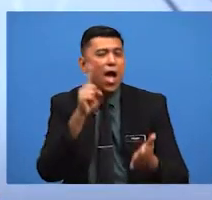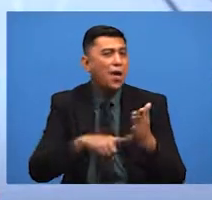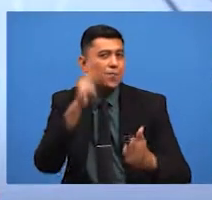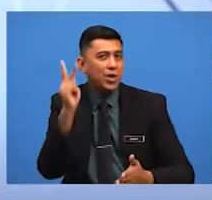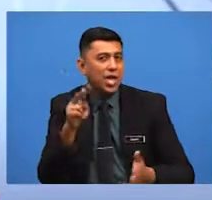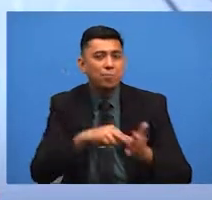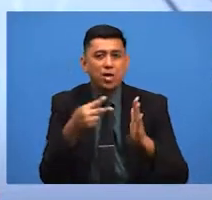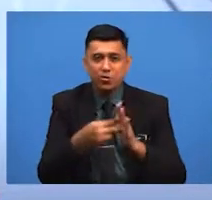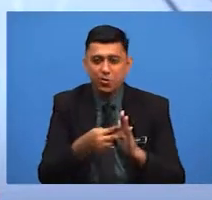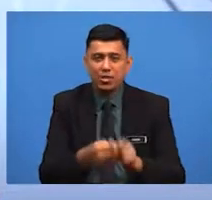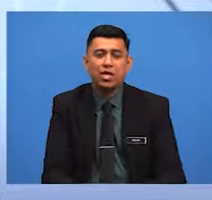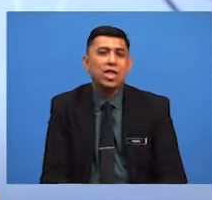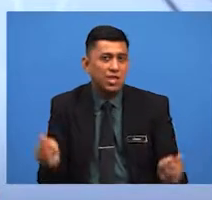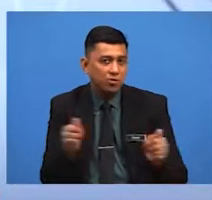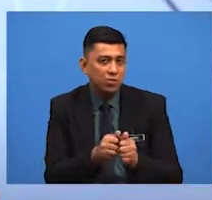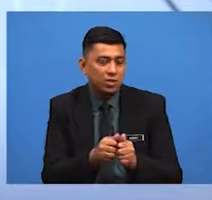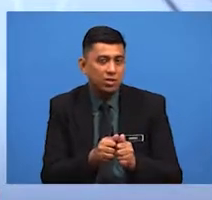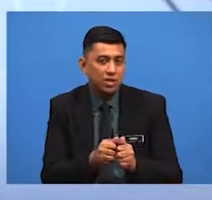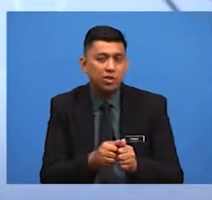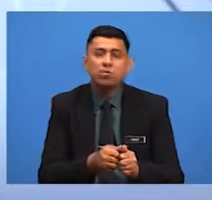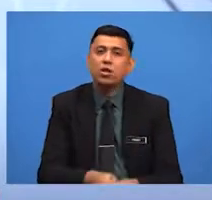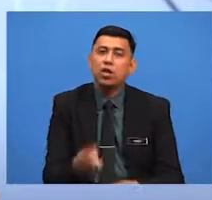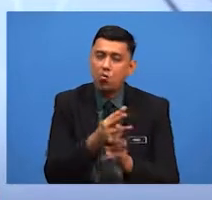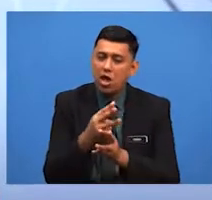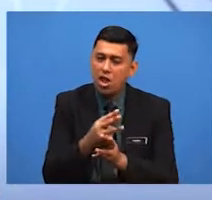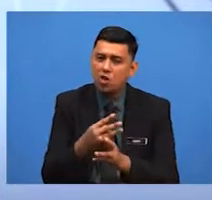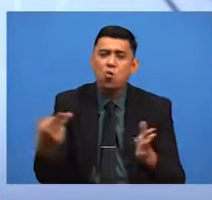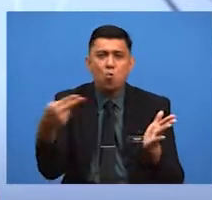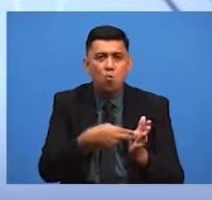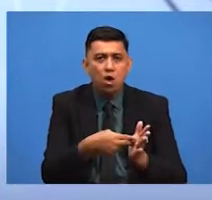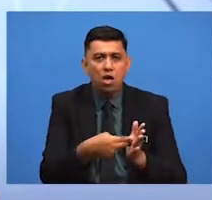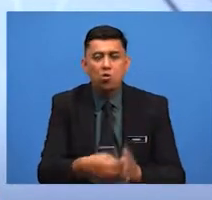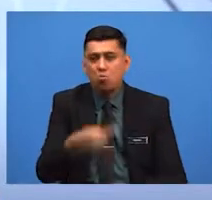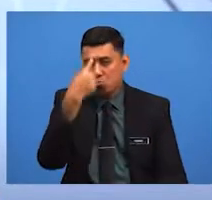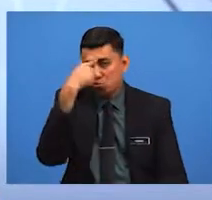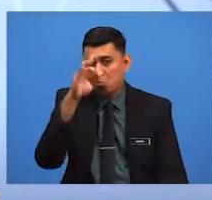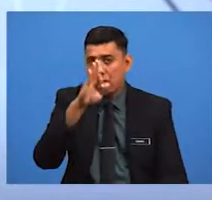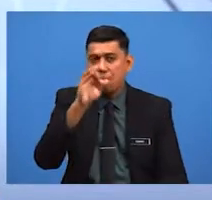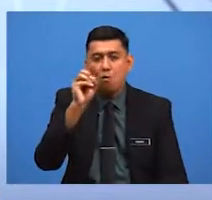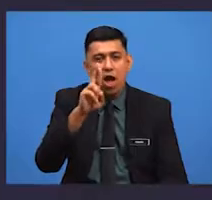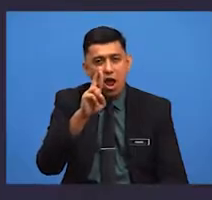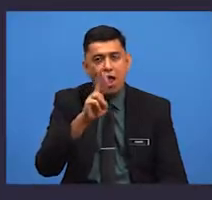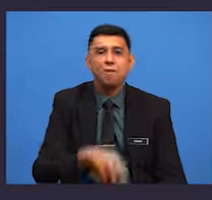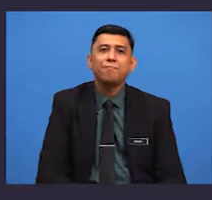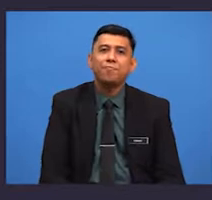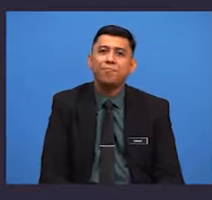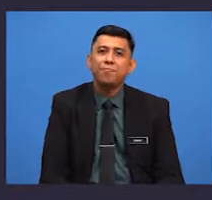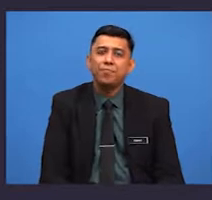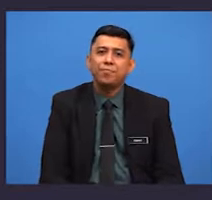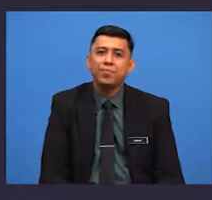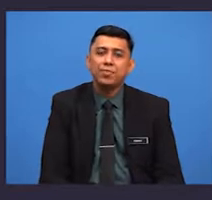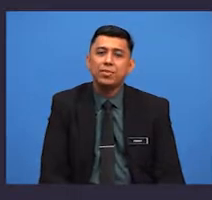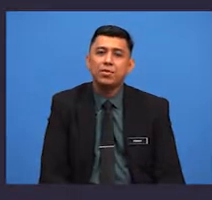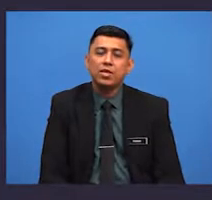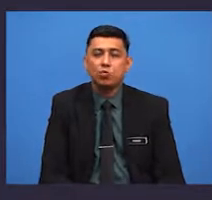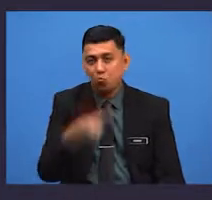yang dimaksudkan dengan struktur kawalan ulangan untuk atau for. Struktur